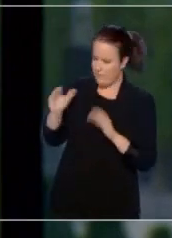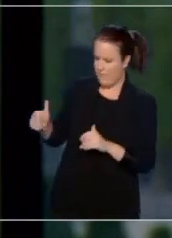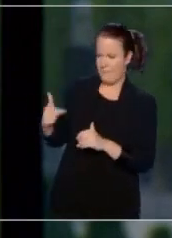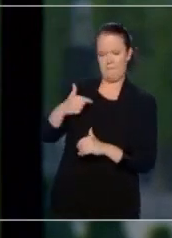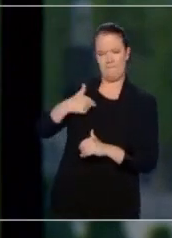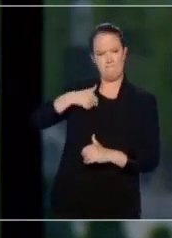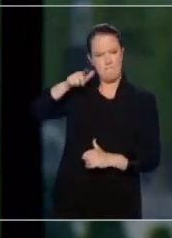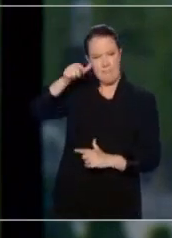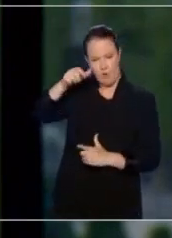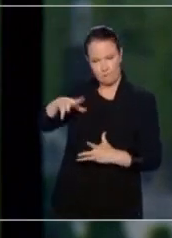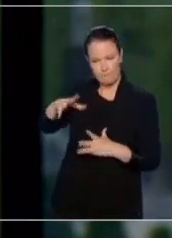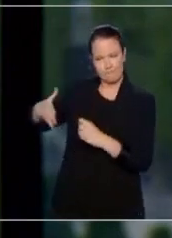vacciner partout